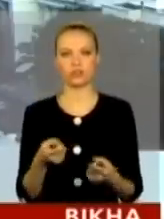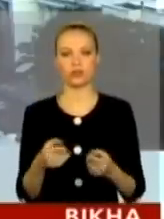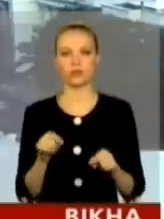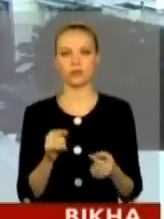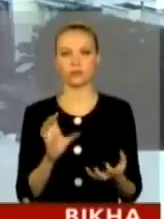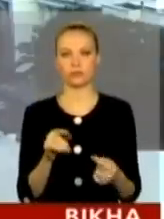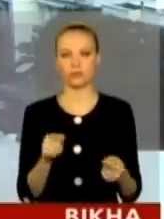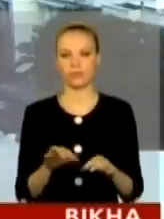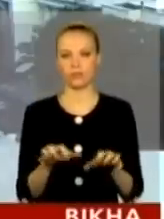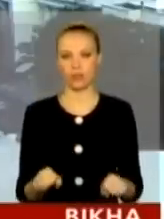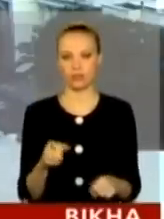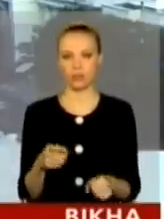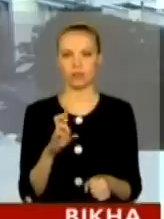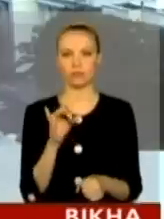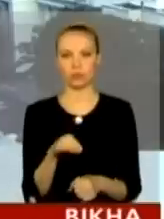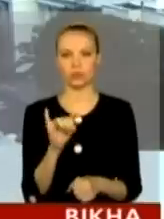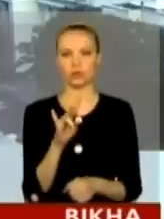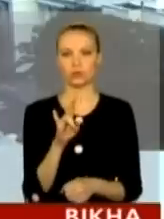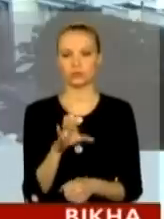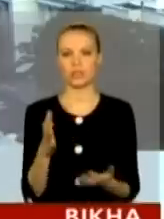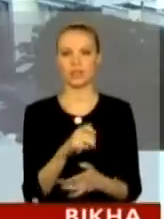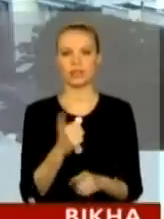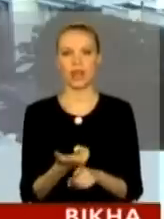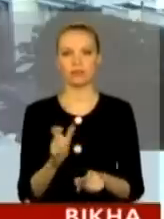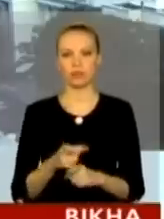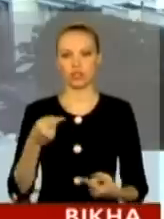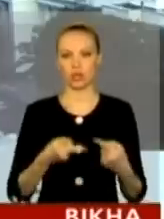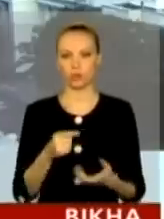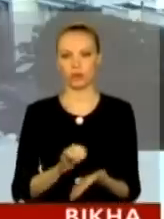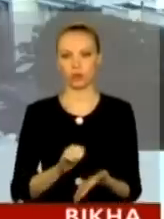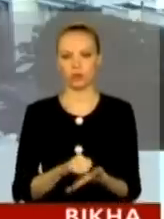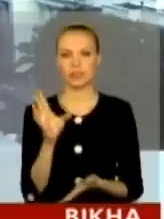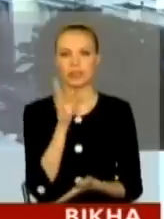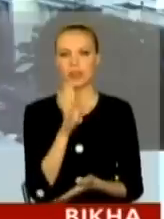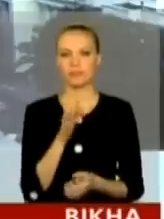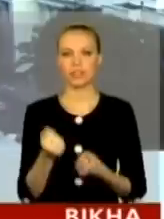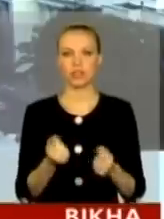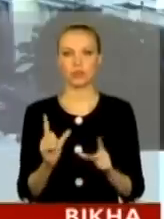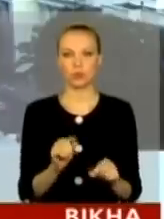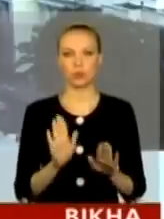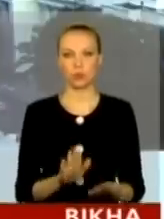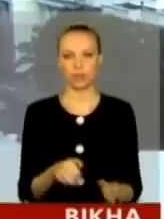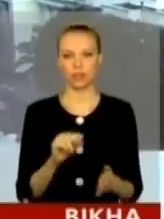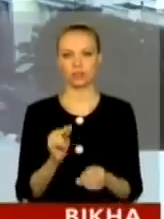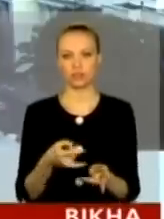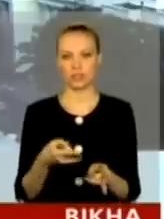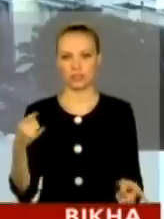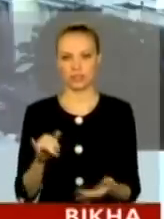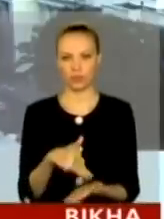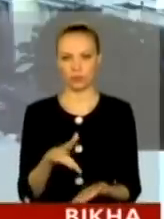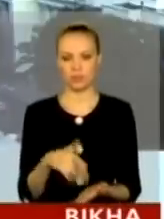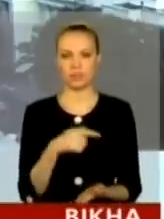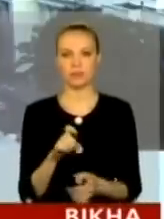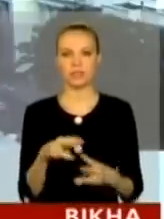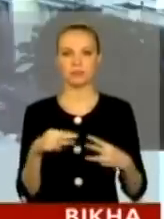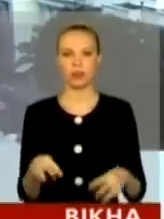більшість третина фракцій бюти і депутатів нунц які найбільше критикували документ не встигла доїхати до Верховної Ради через тисняв у місті